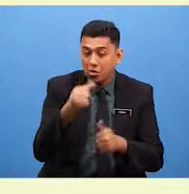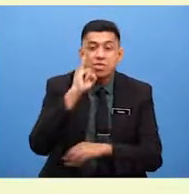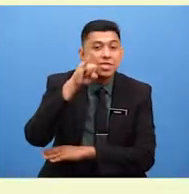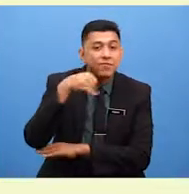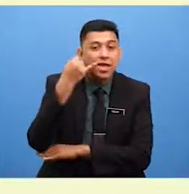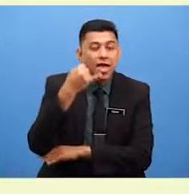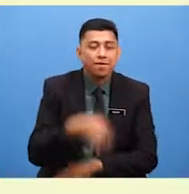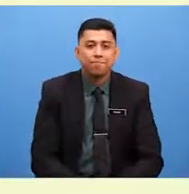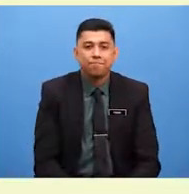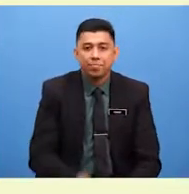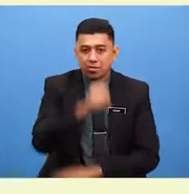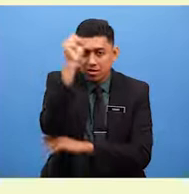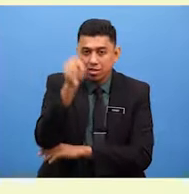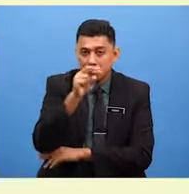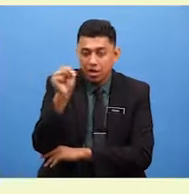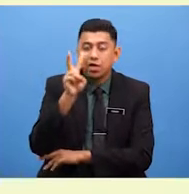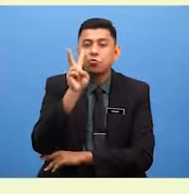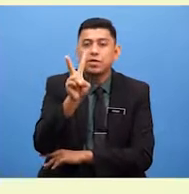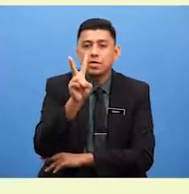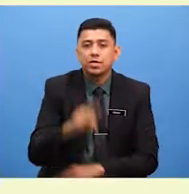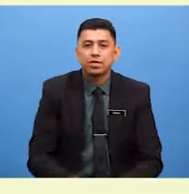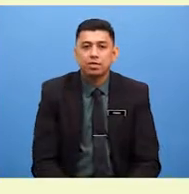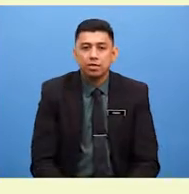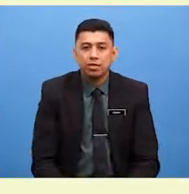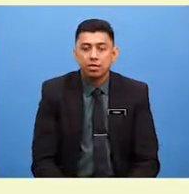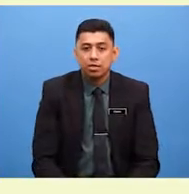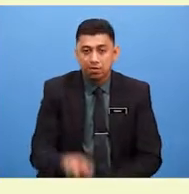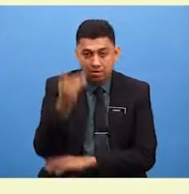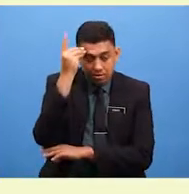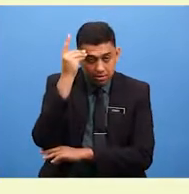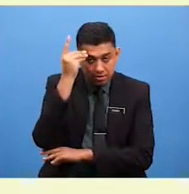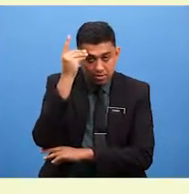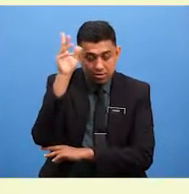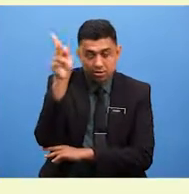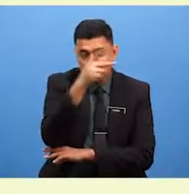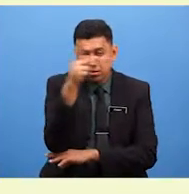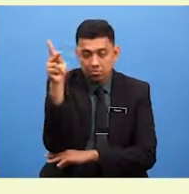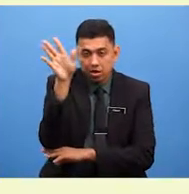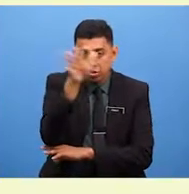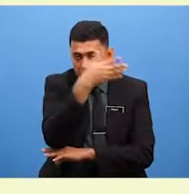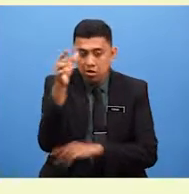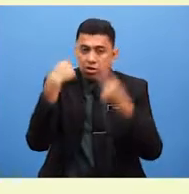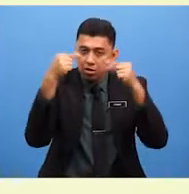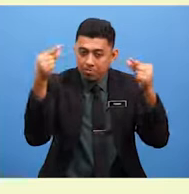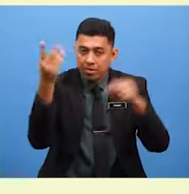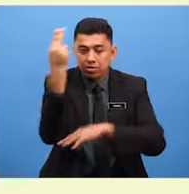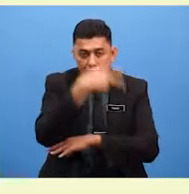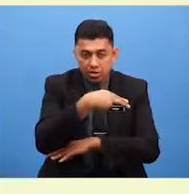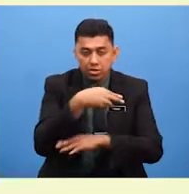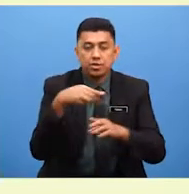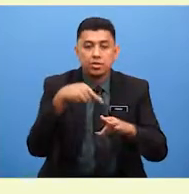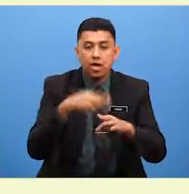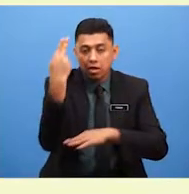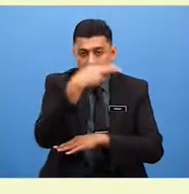Bagus, Jivika. Soalan kedua, David kibarkan jalur gemilang di